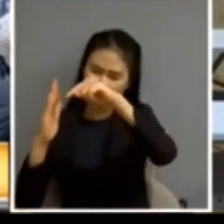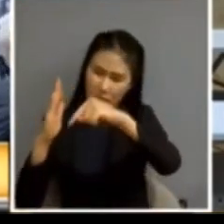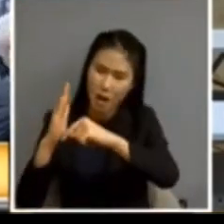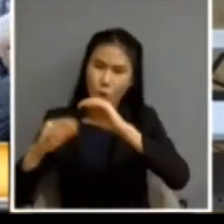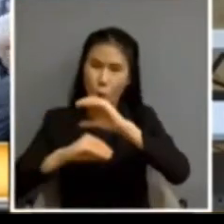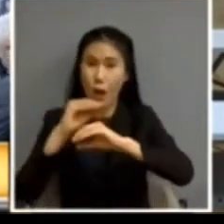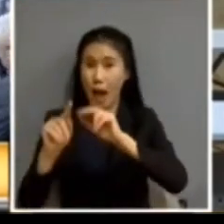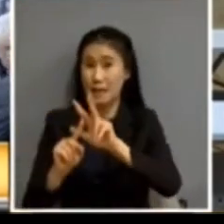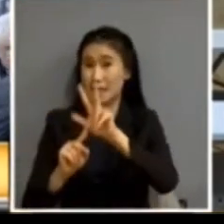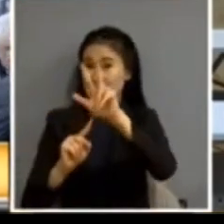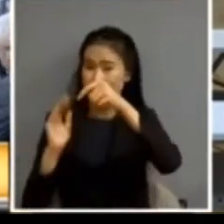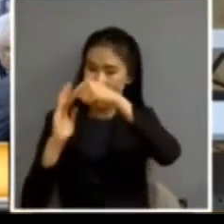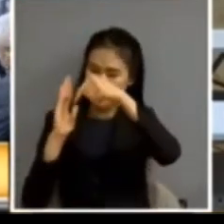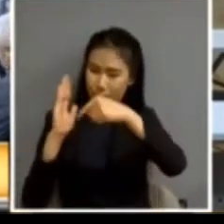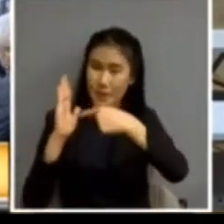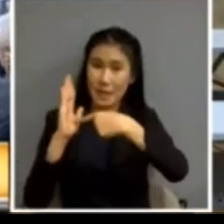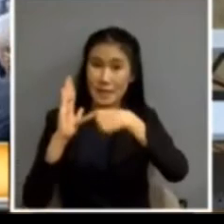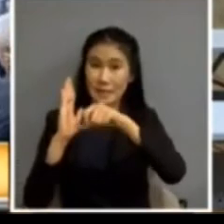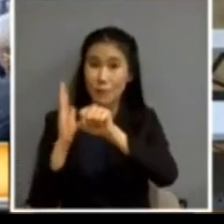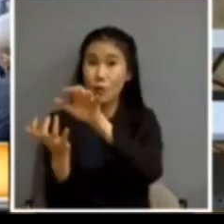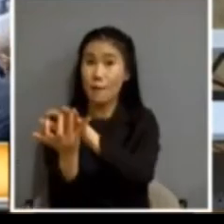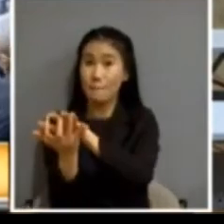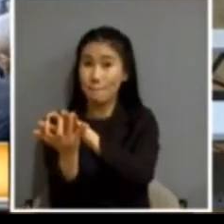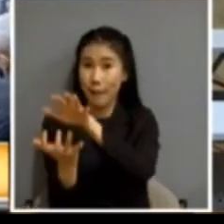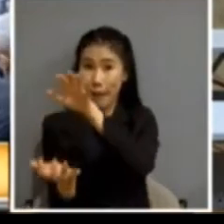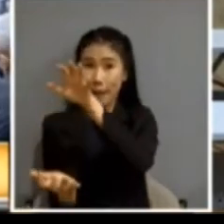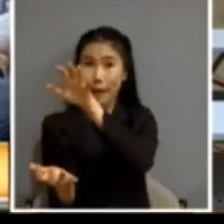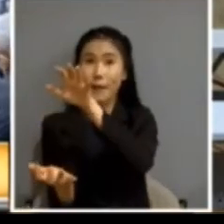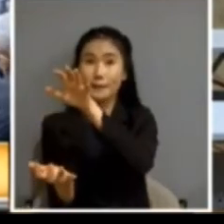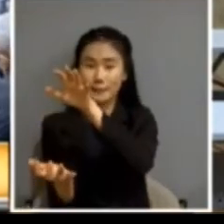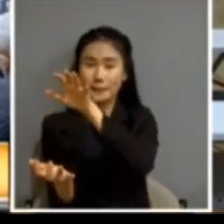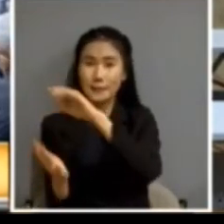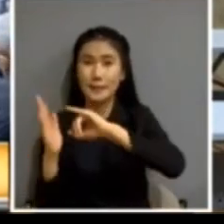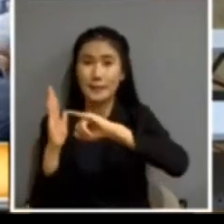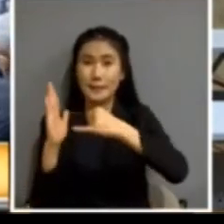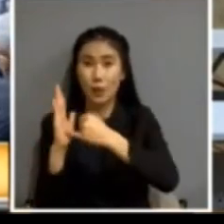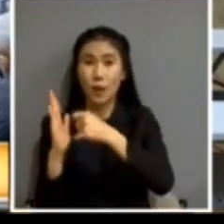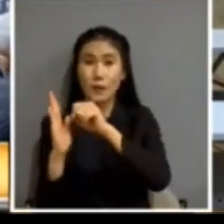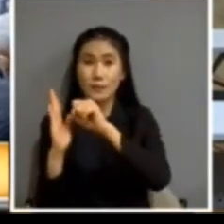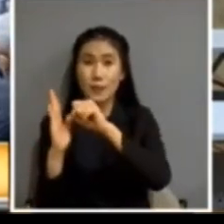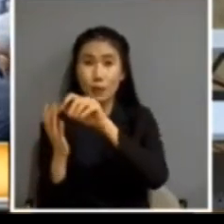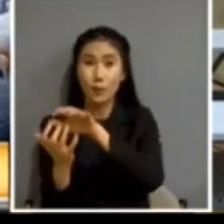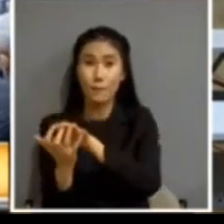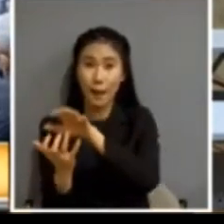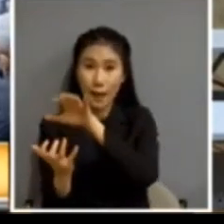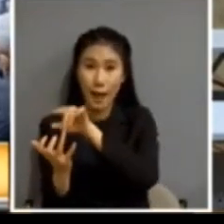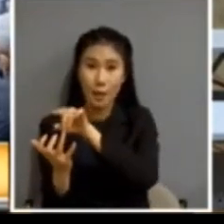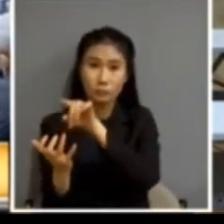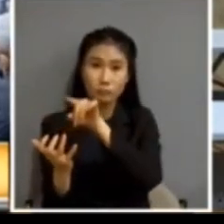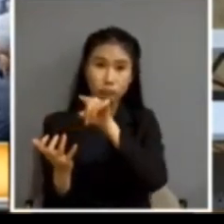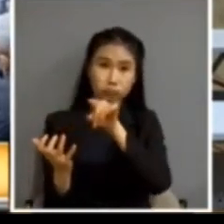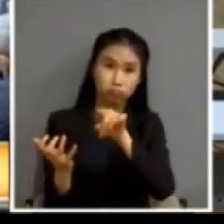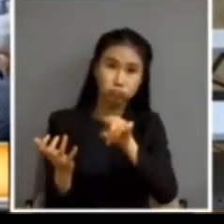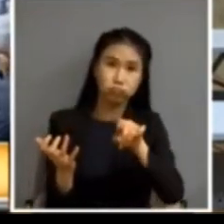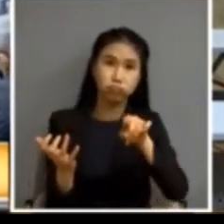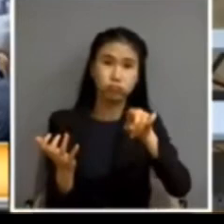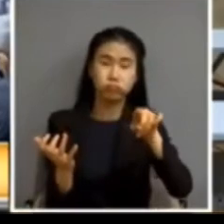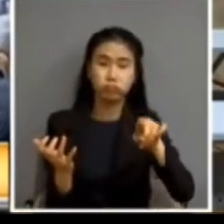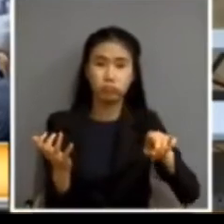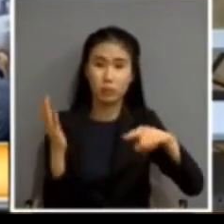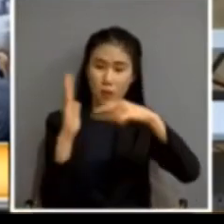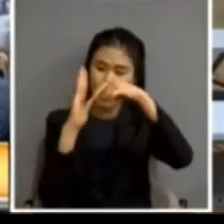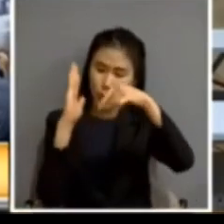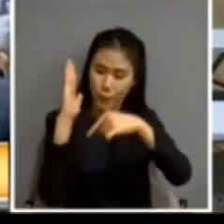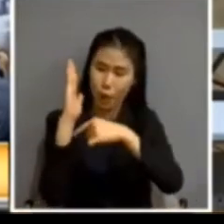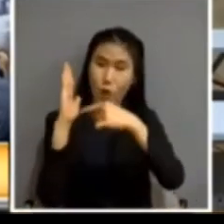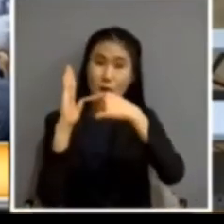เชื่อมตั้งแต่จังหวัดสมุทรปราการนะครับเชื่อมตั้งแต่สมุทรปราการแล้วก็ไปสิ้นสุดอยู่ที่สมุทรสงคร